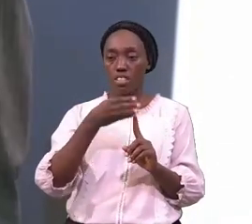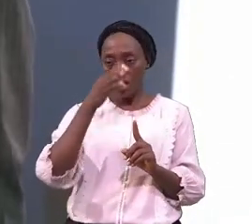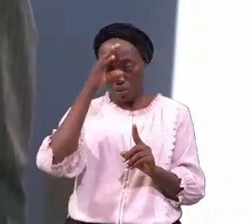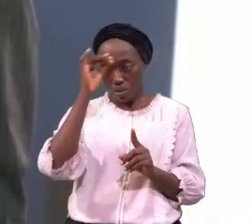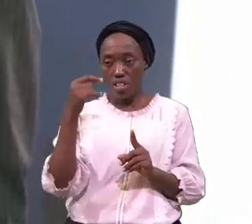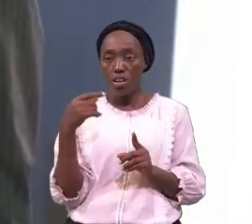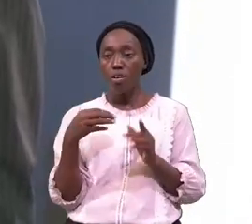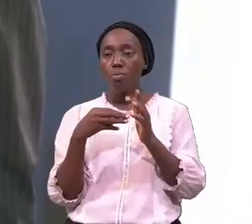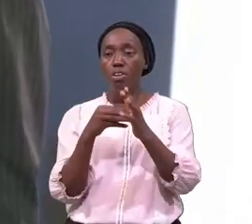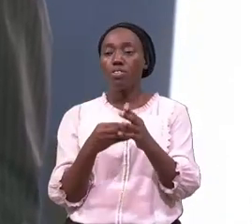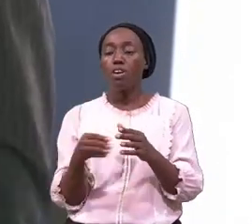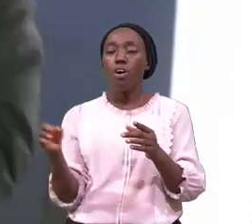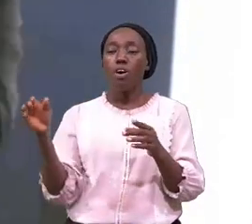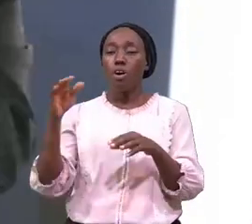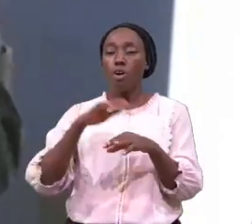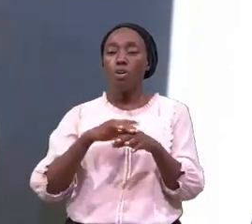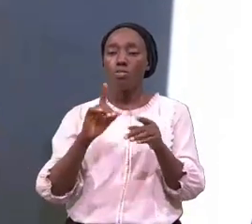Dieu nous connaît.